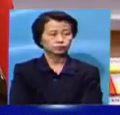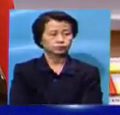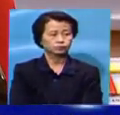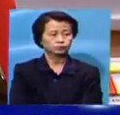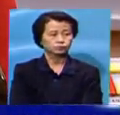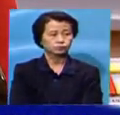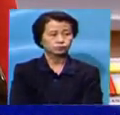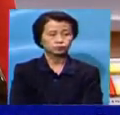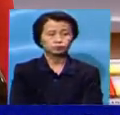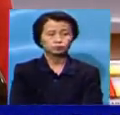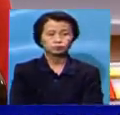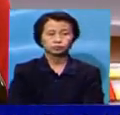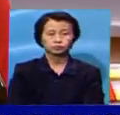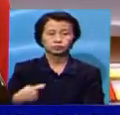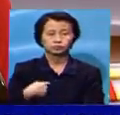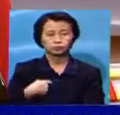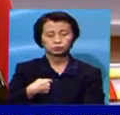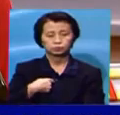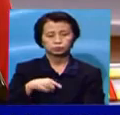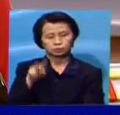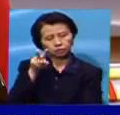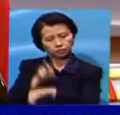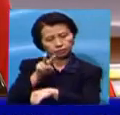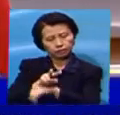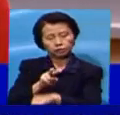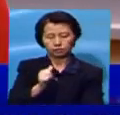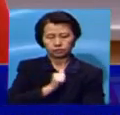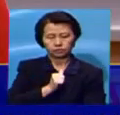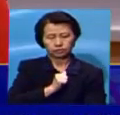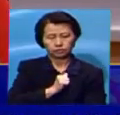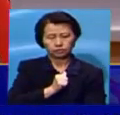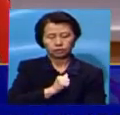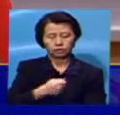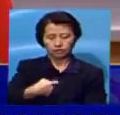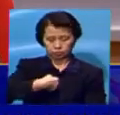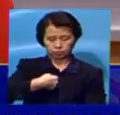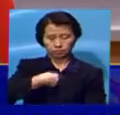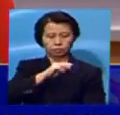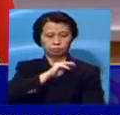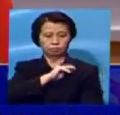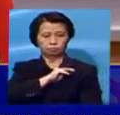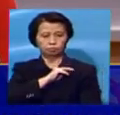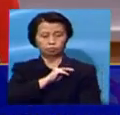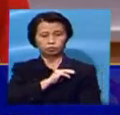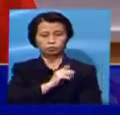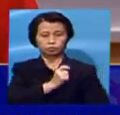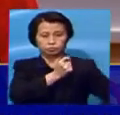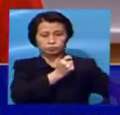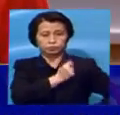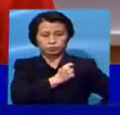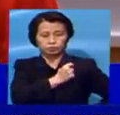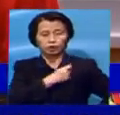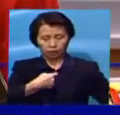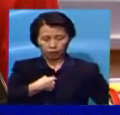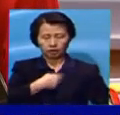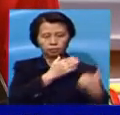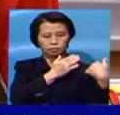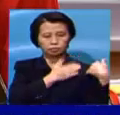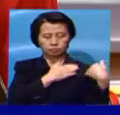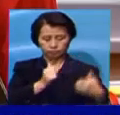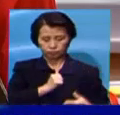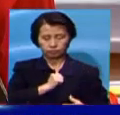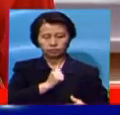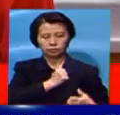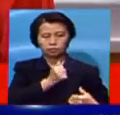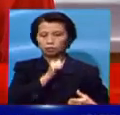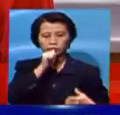terperinci saya pantau sendiri secara sebagai Menteri Pertahanan tidak meletakkan di atas